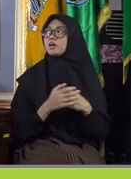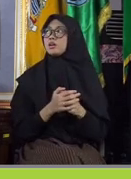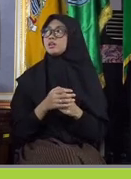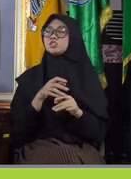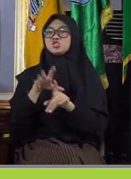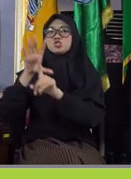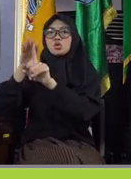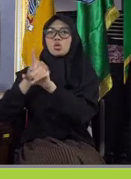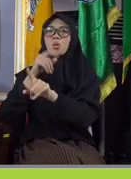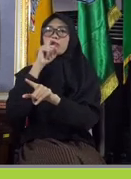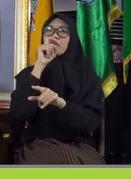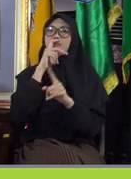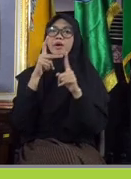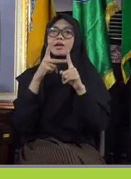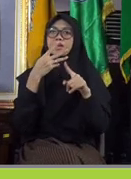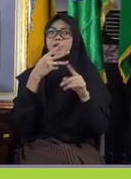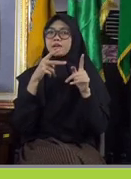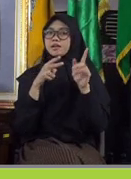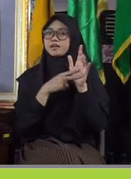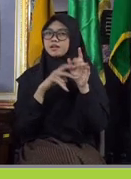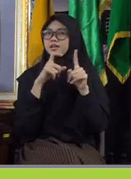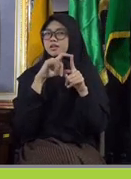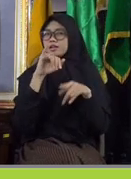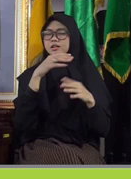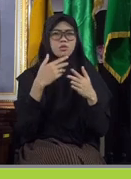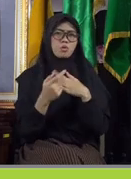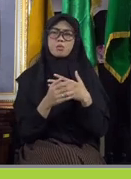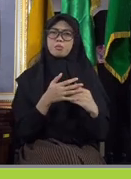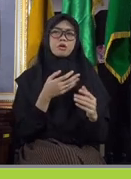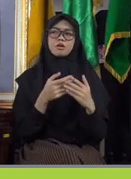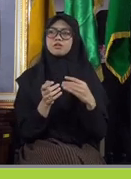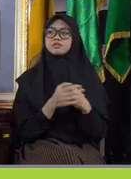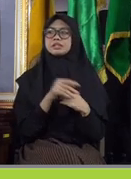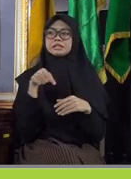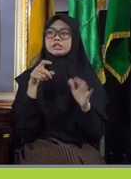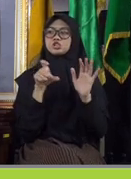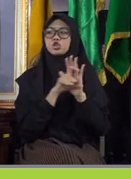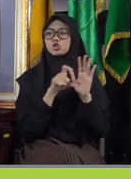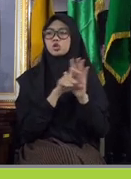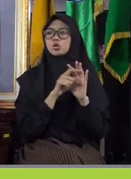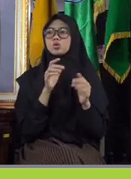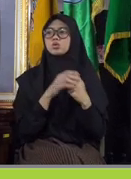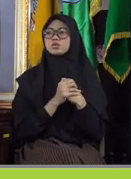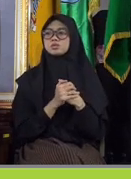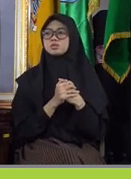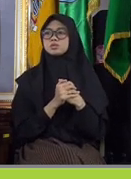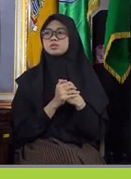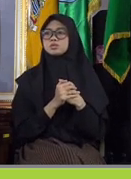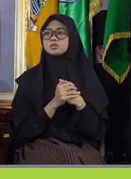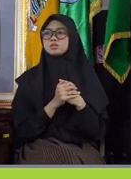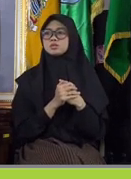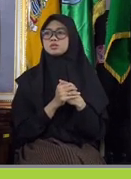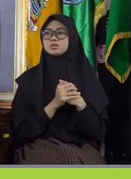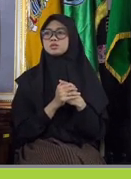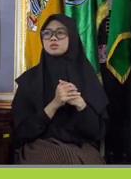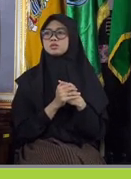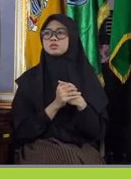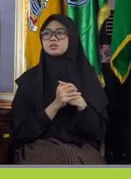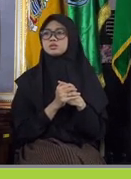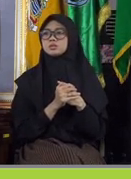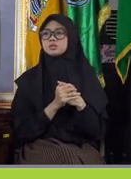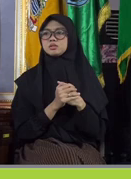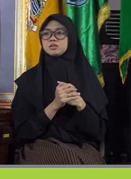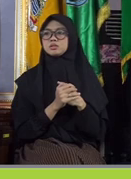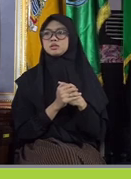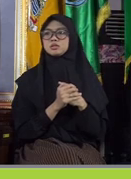boleh ditirukan inilah sering inovasi bye ini contoh ini ada aplikasi lewat lapor Pergub Hai